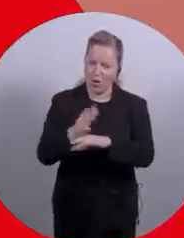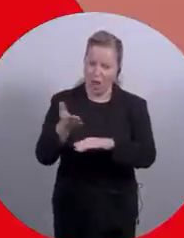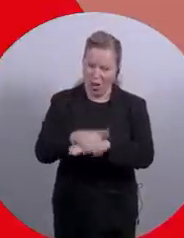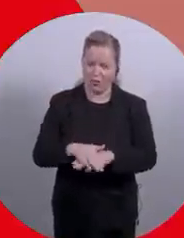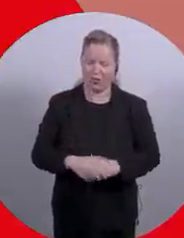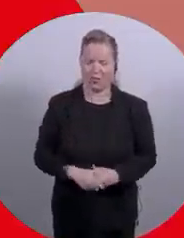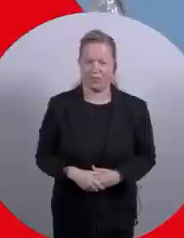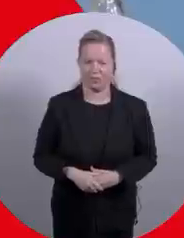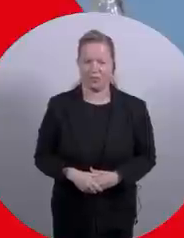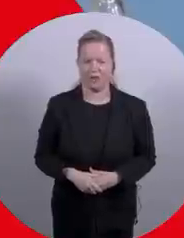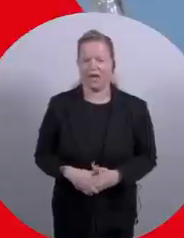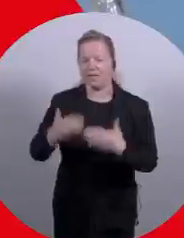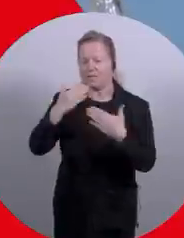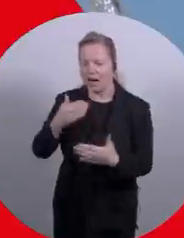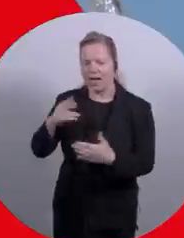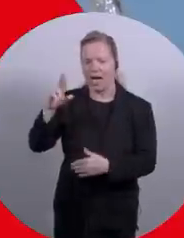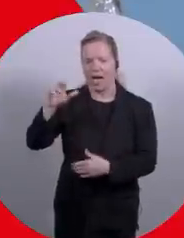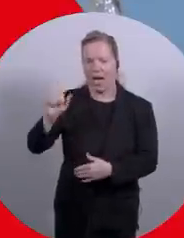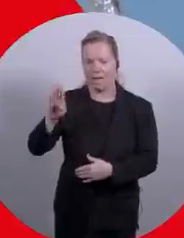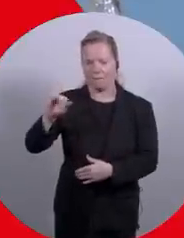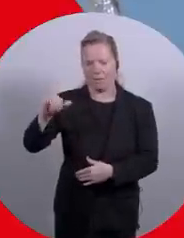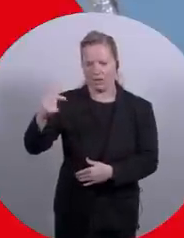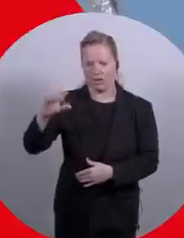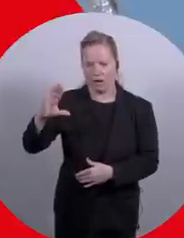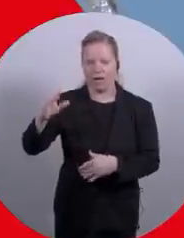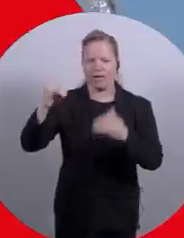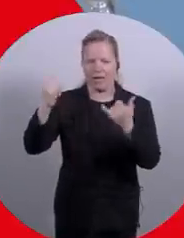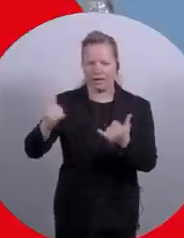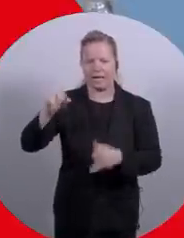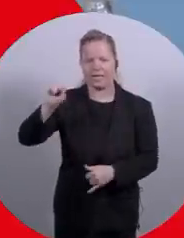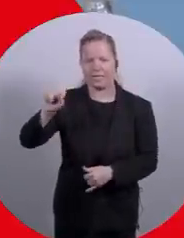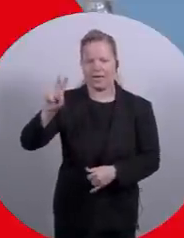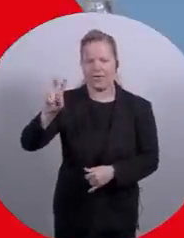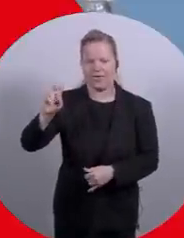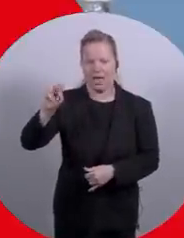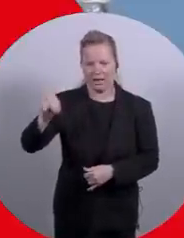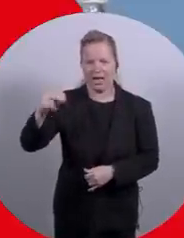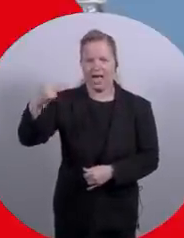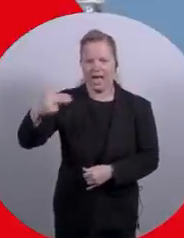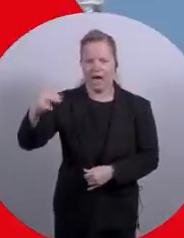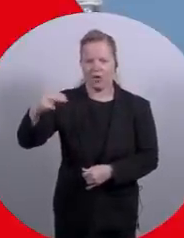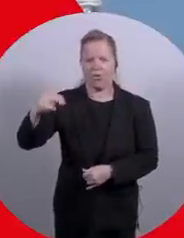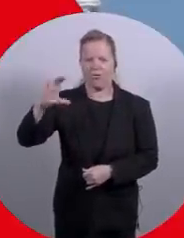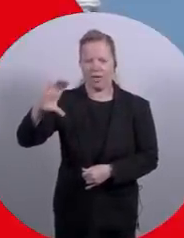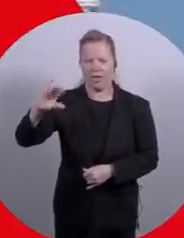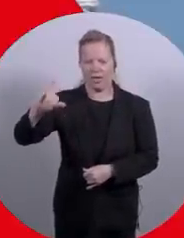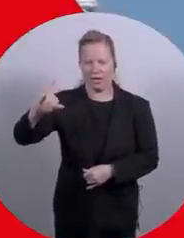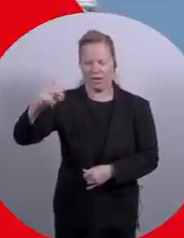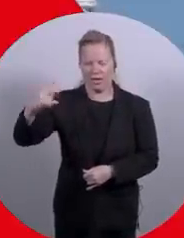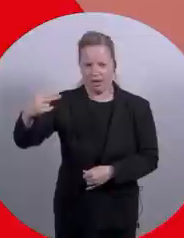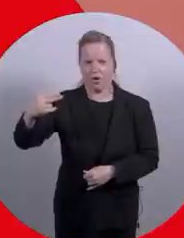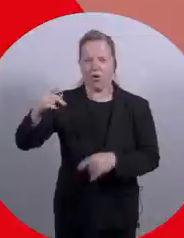danke Genosse Arabisch zu Wort gemeldet wenn herkowich und den Vorbereitung Karin Dollinger